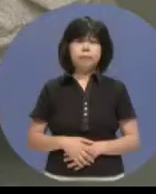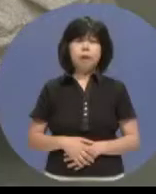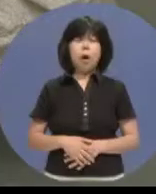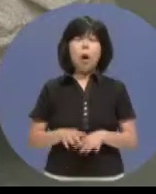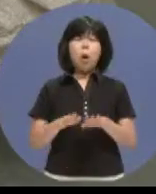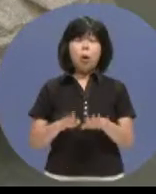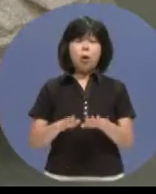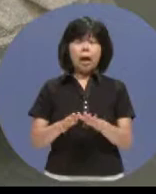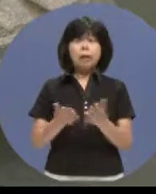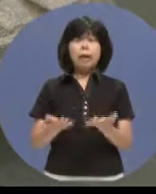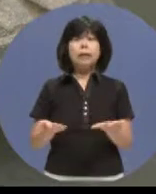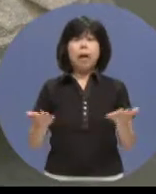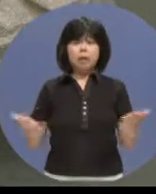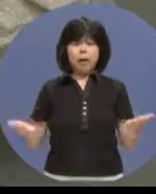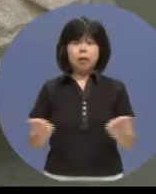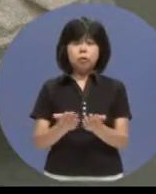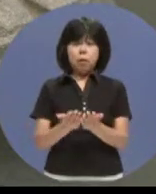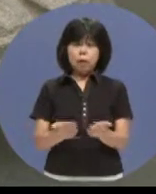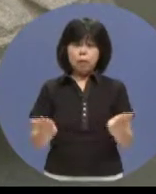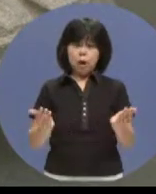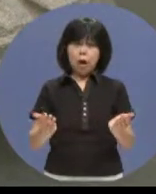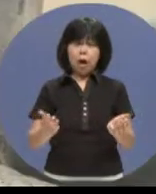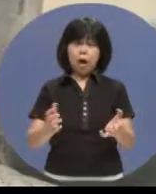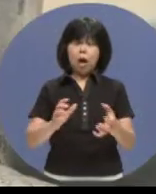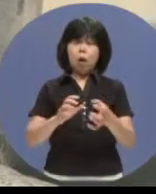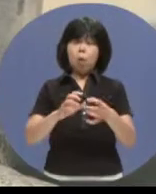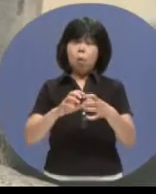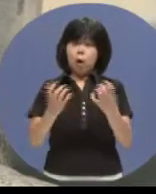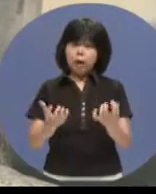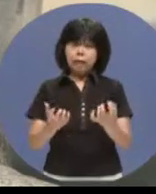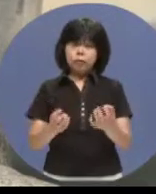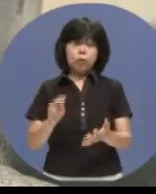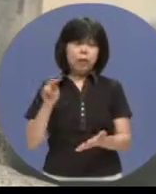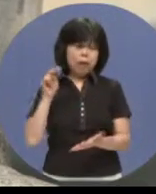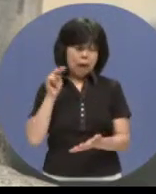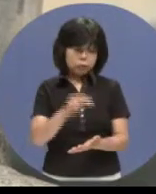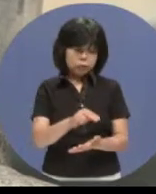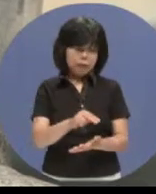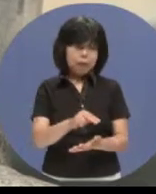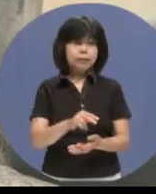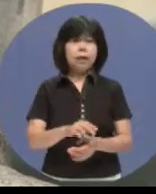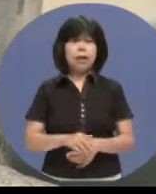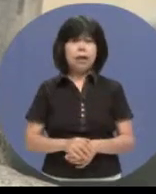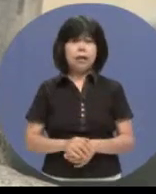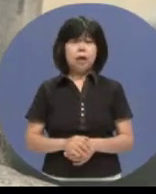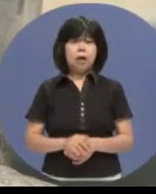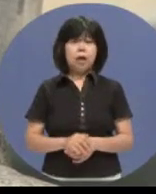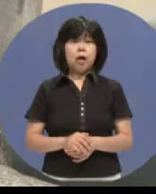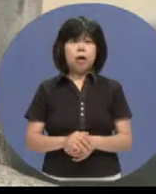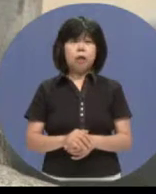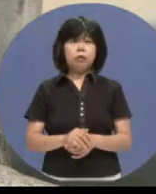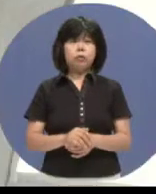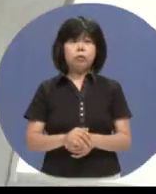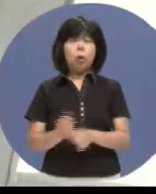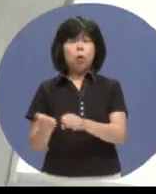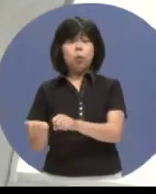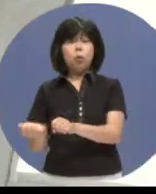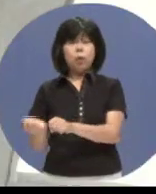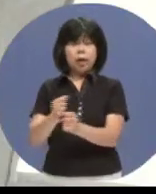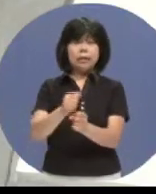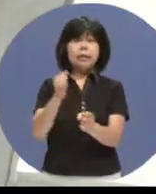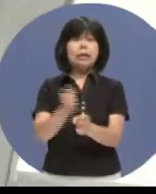今回展示された須恵器の多くは割れた状態で発掘されましたが、復元作業を行う中